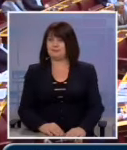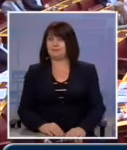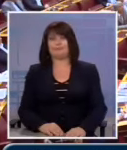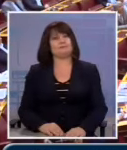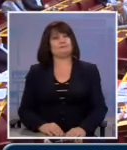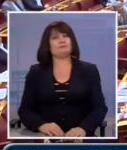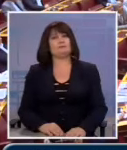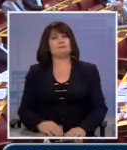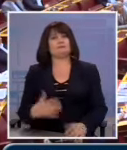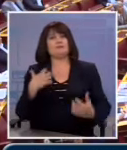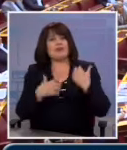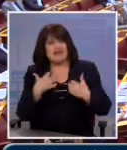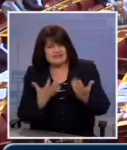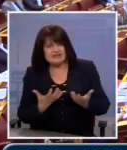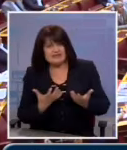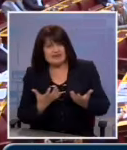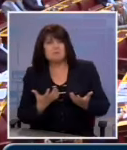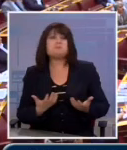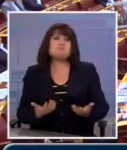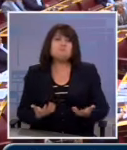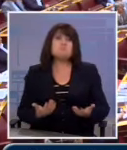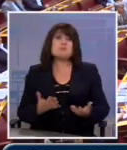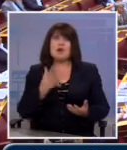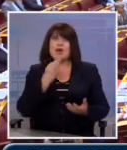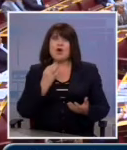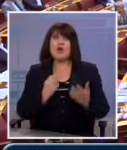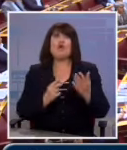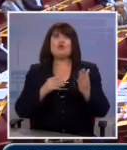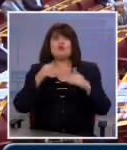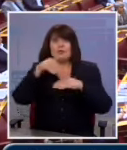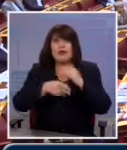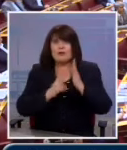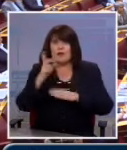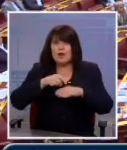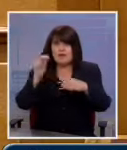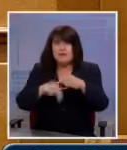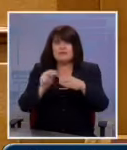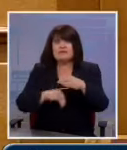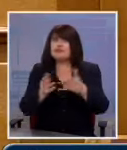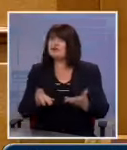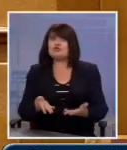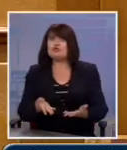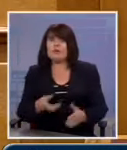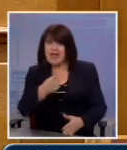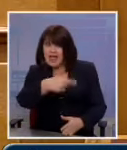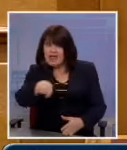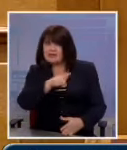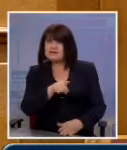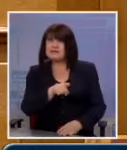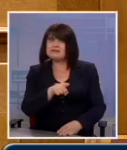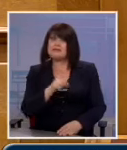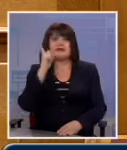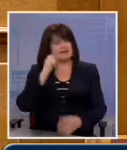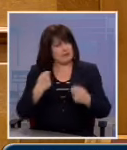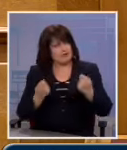Να είμαστε σε ανησυχία. Επειδή όμως θα ψηφίσουμε στις 12 το βράδυ, κυρίες και κύριοι συνάδελφοι, εσείς τώρα, γιατί εμείς